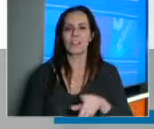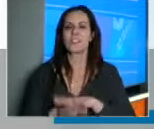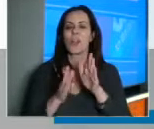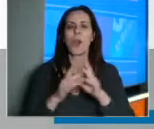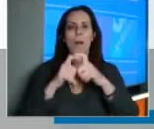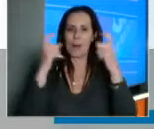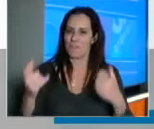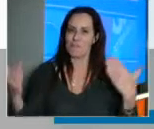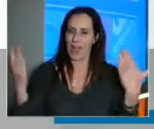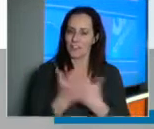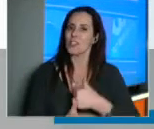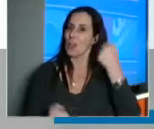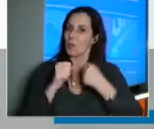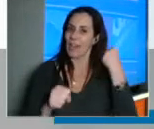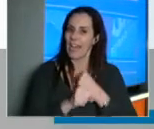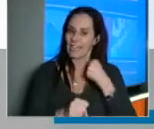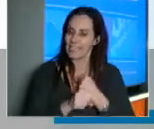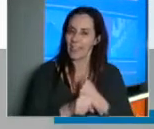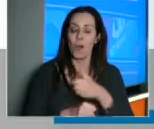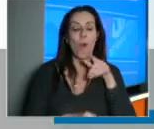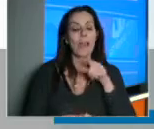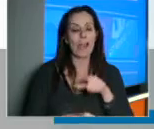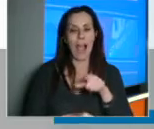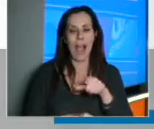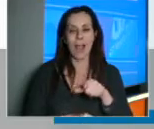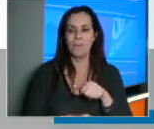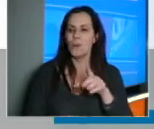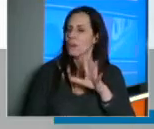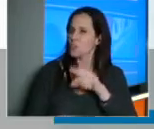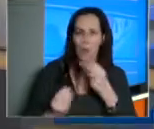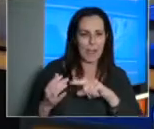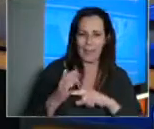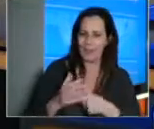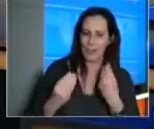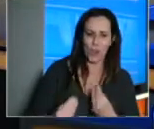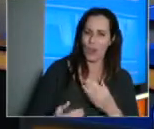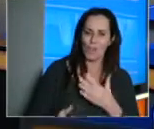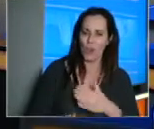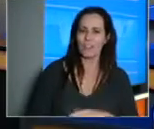כל המחלפים החדשים שישראל כץ, איך הוא אומר, הוא גם ככה מתלבש על